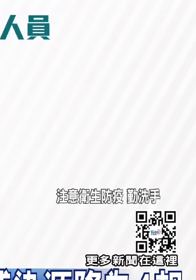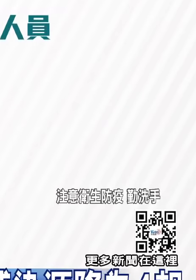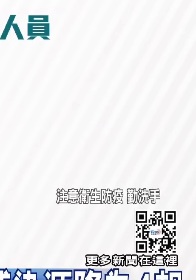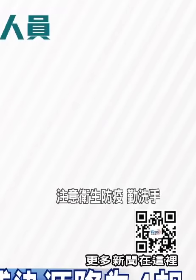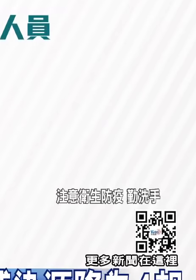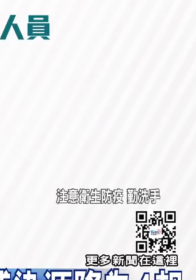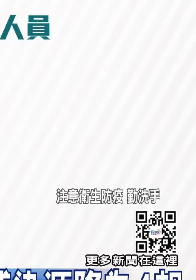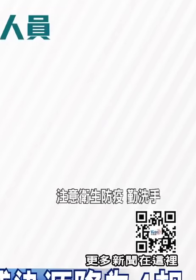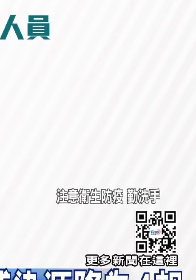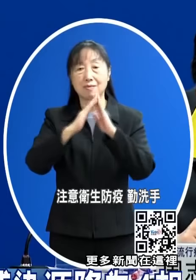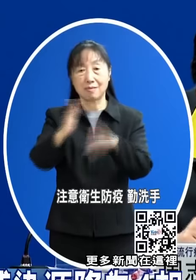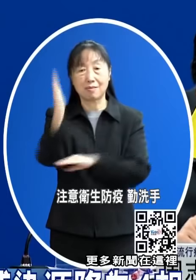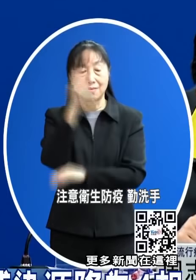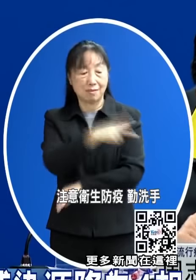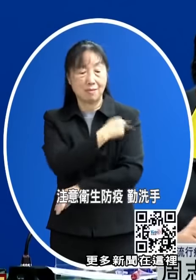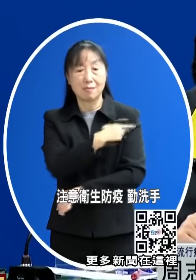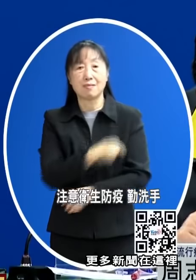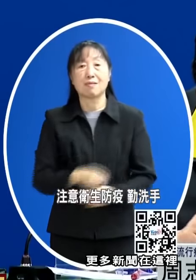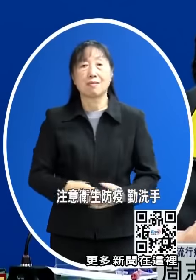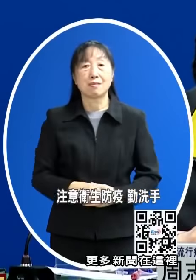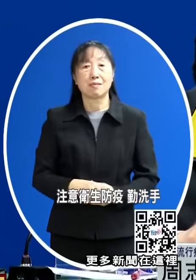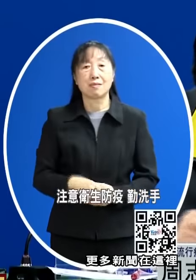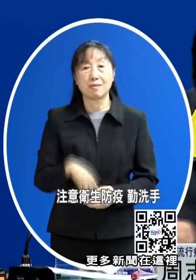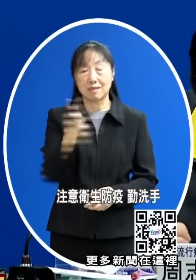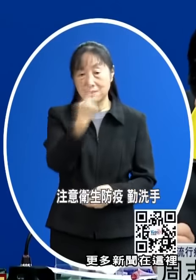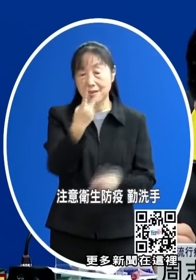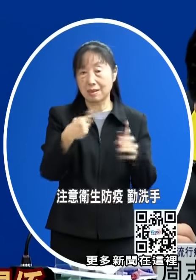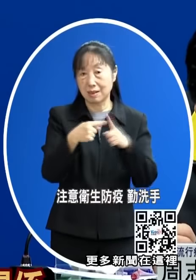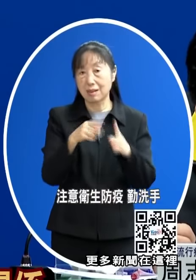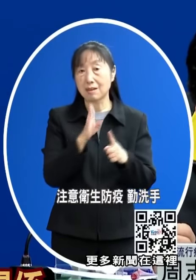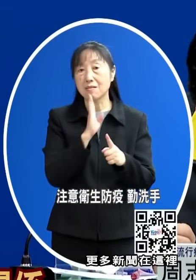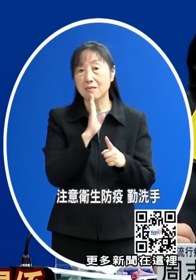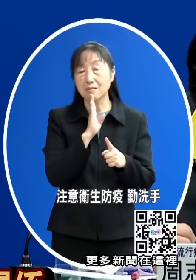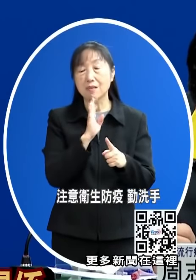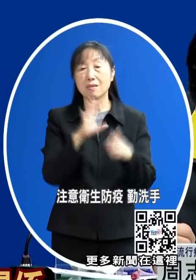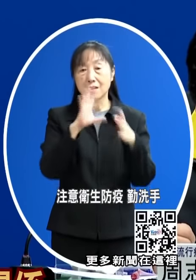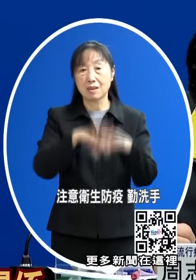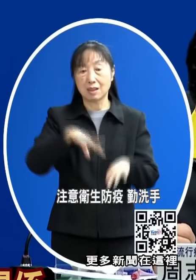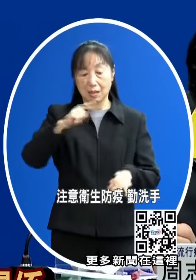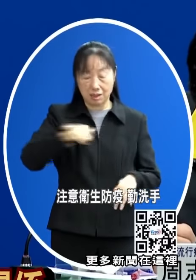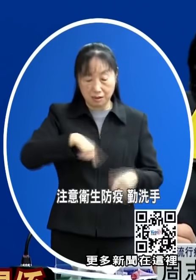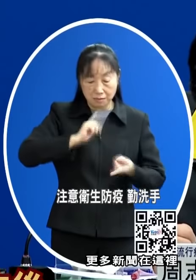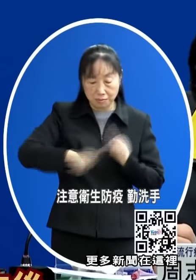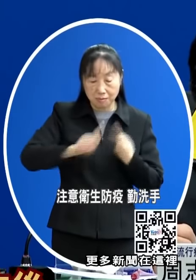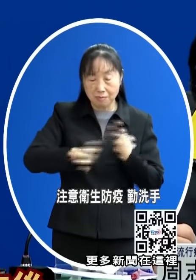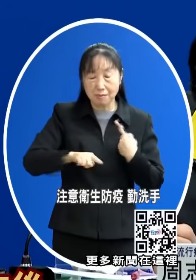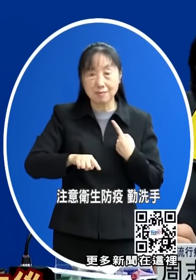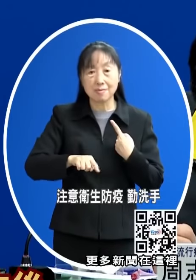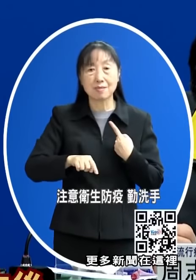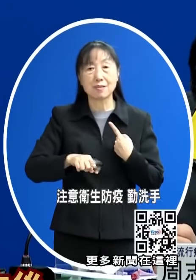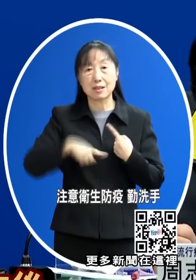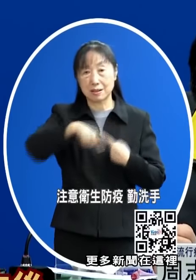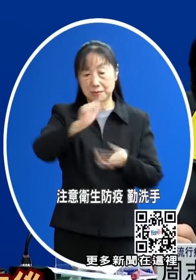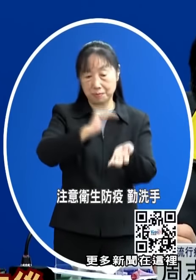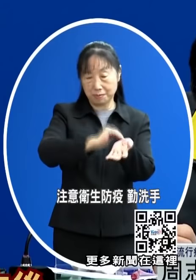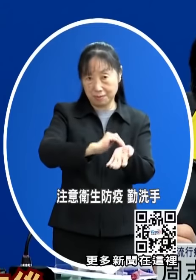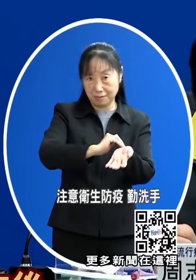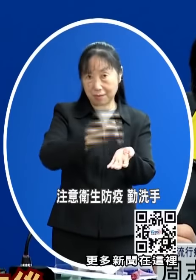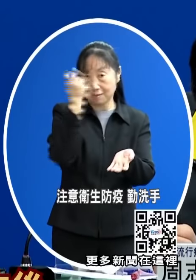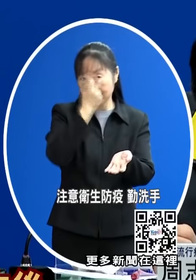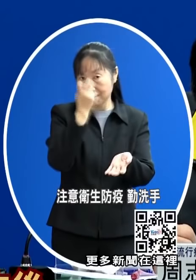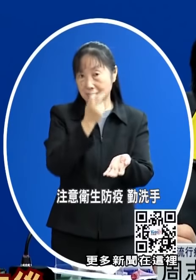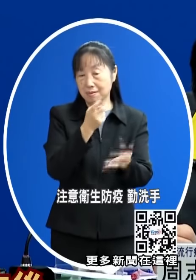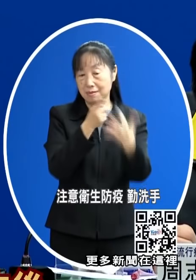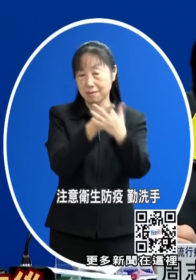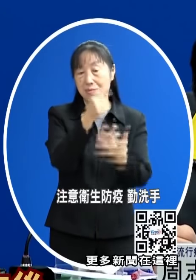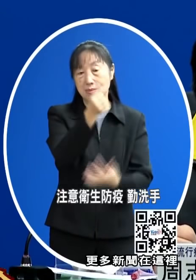增的不明案例当中。 那这两位，其中一位是先因为有症状的关系去，就医采检